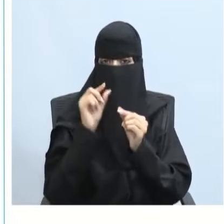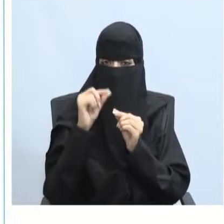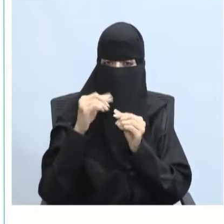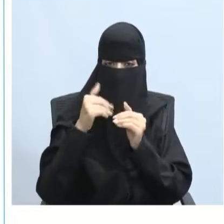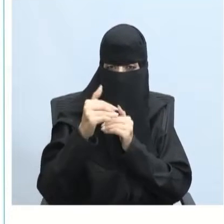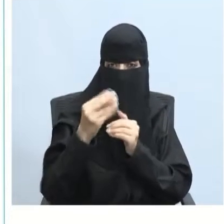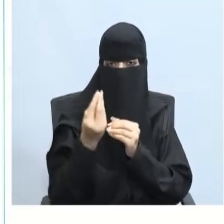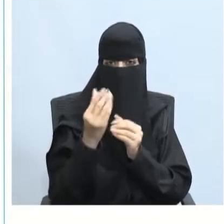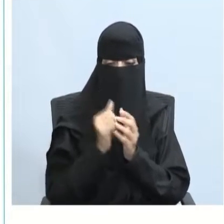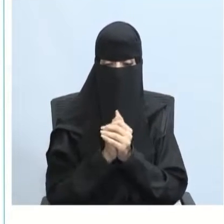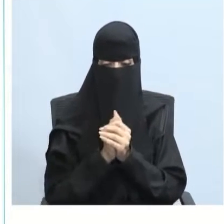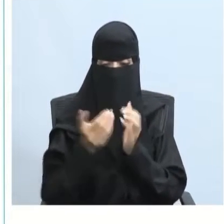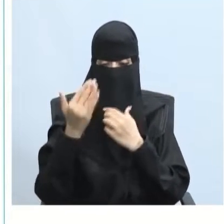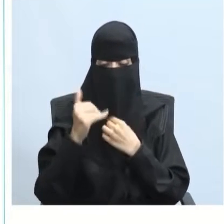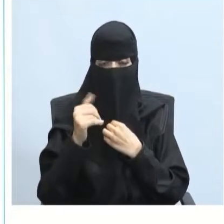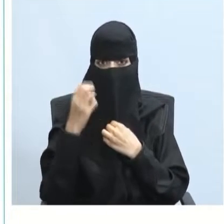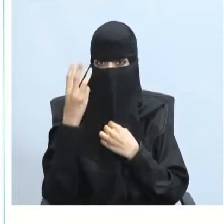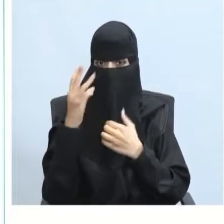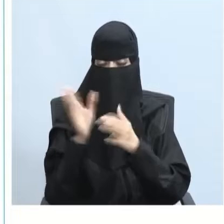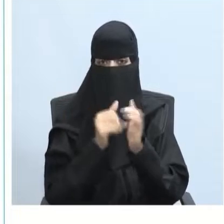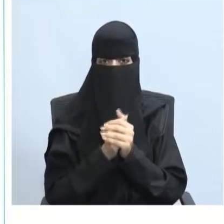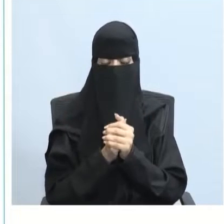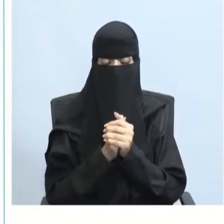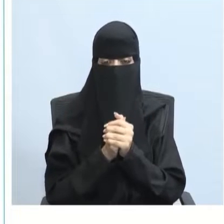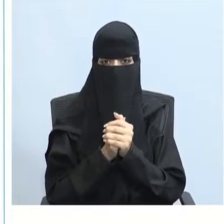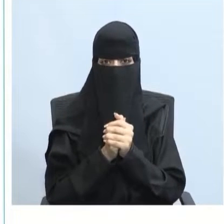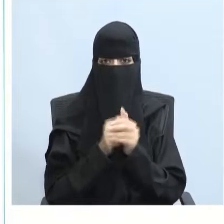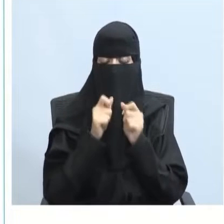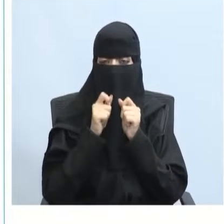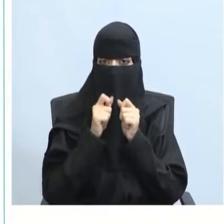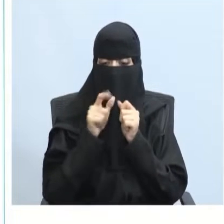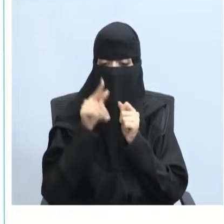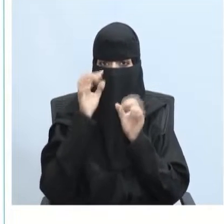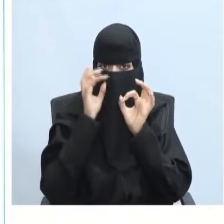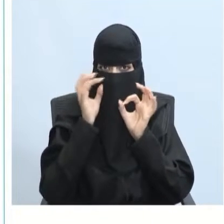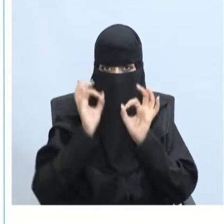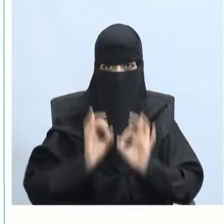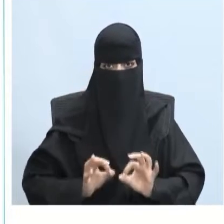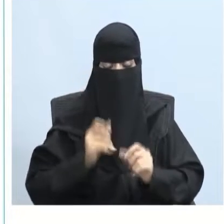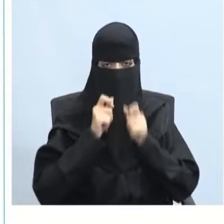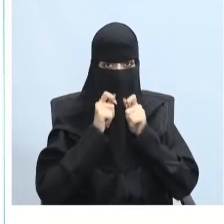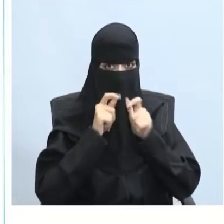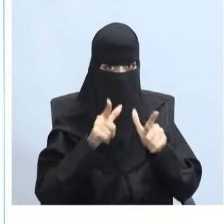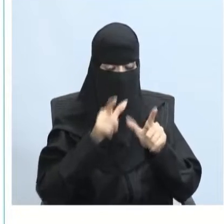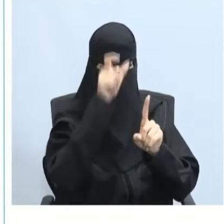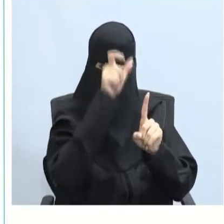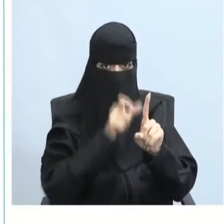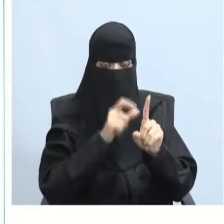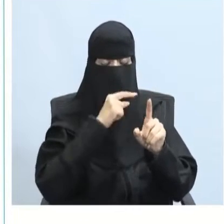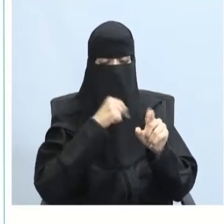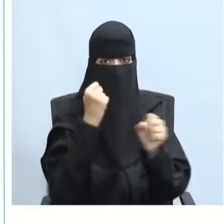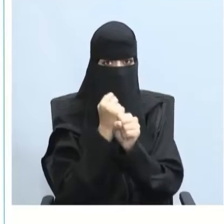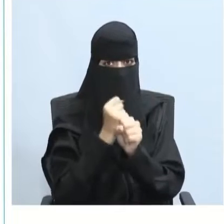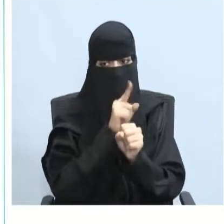المشروع النقطه الثالثه والمهمه اعلام الموظفين والعاملين بالخطه الزمنيه